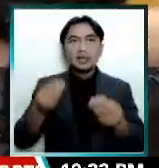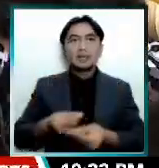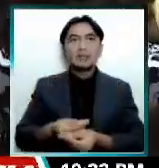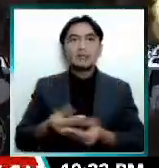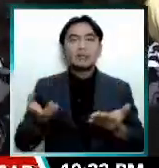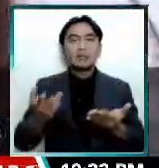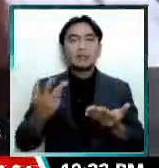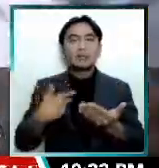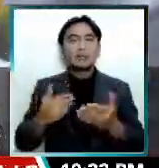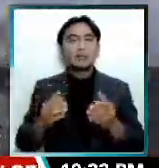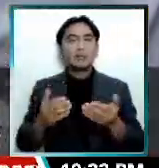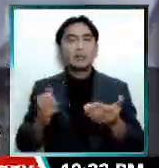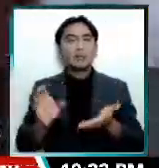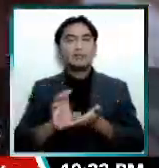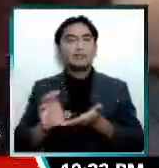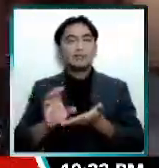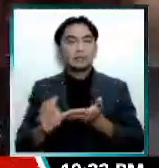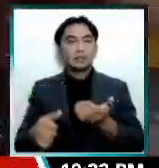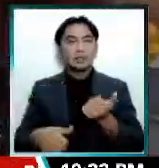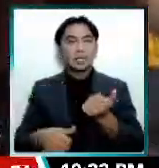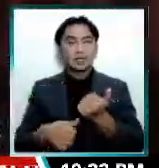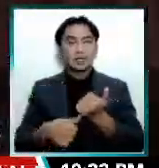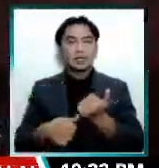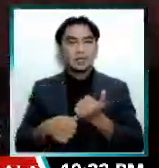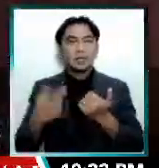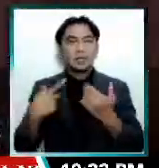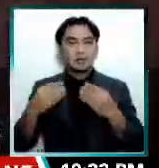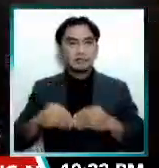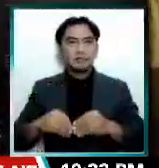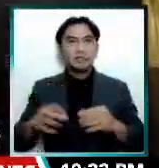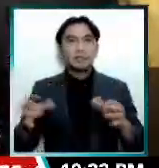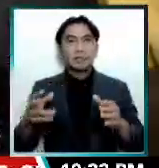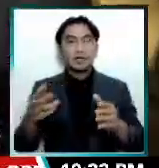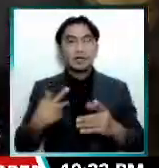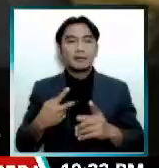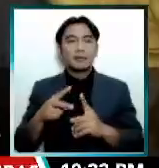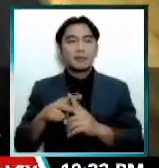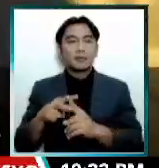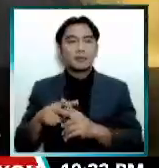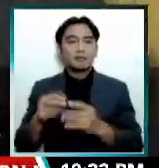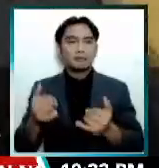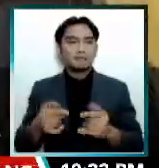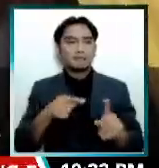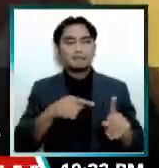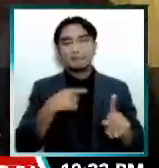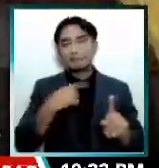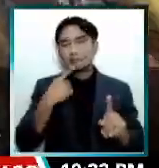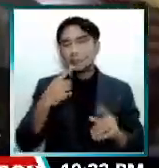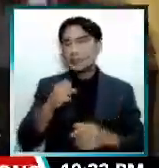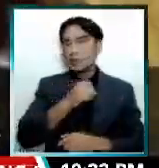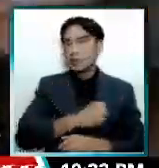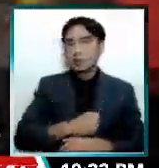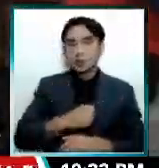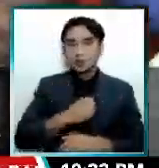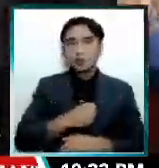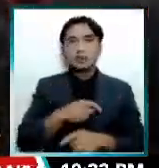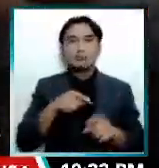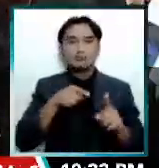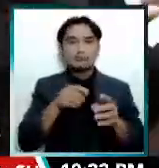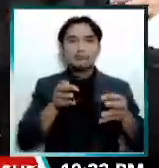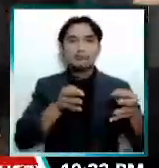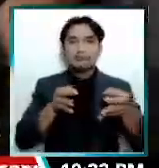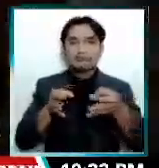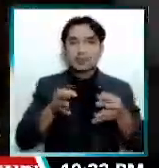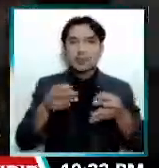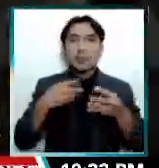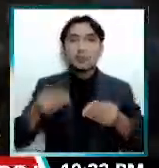assistance o malawak ang application ngayong araw. Humihingi sila ng paumanhin. Paglilinaw ng DSWD, ang ibinigay na forms